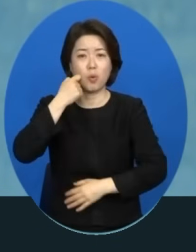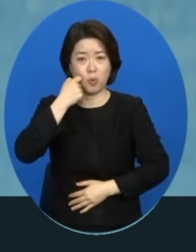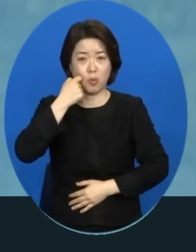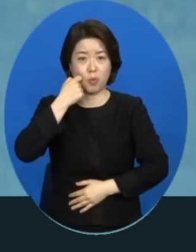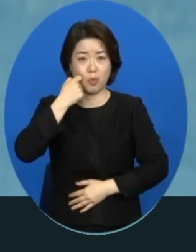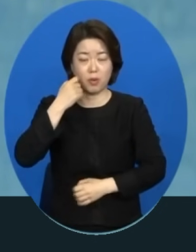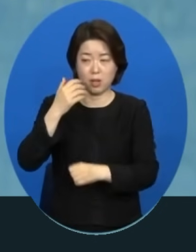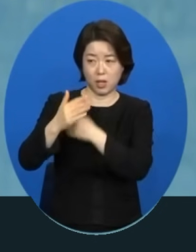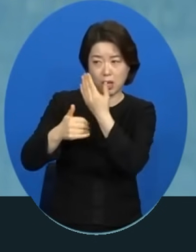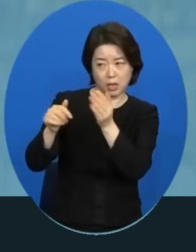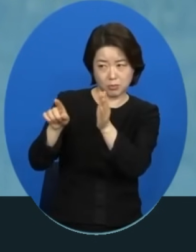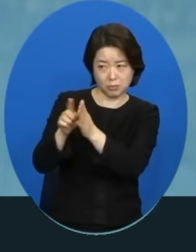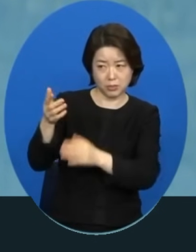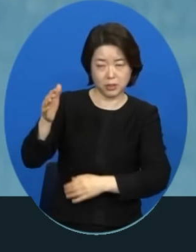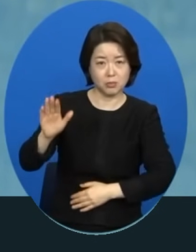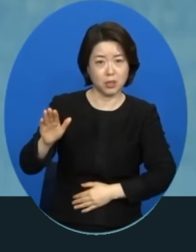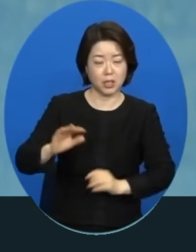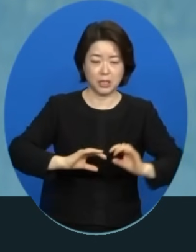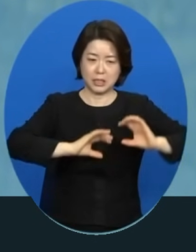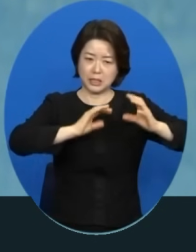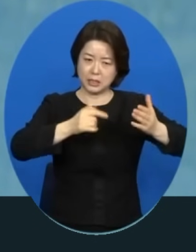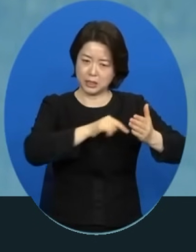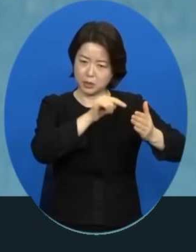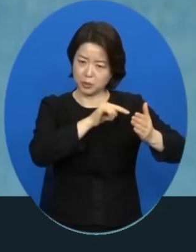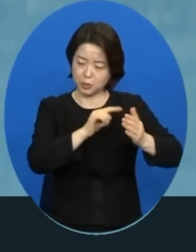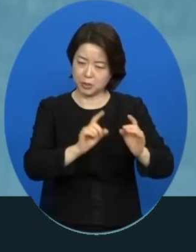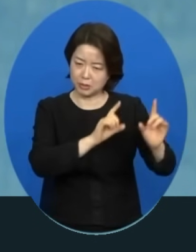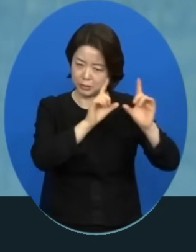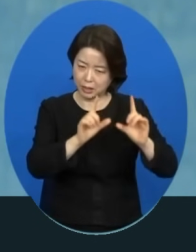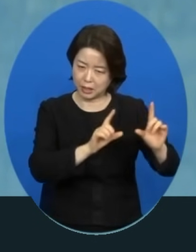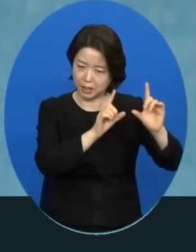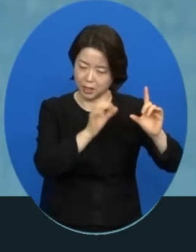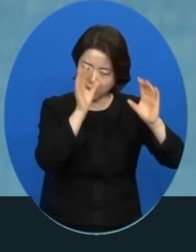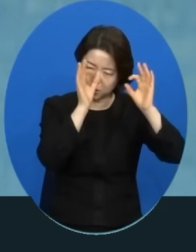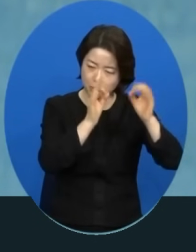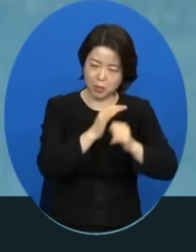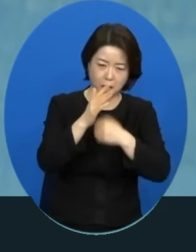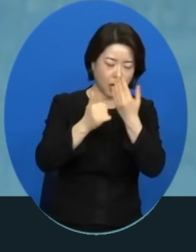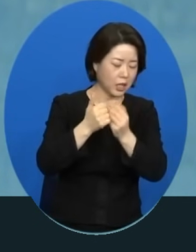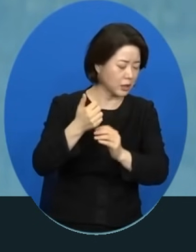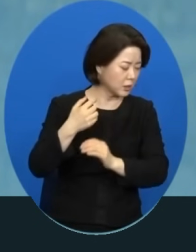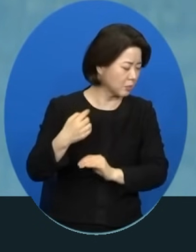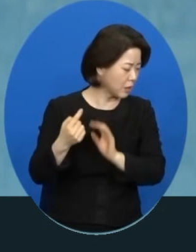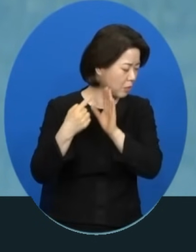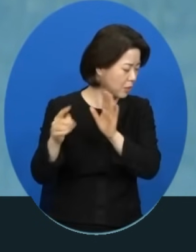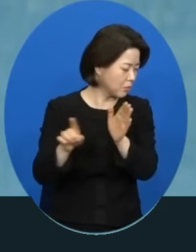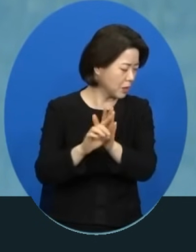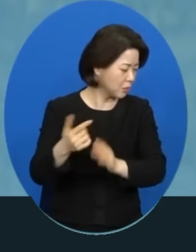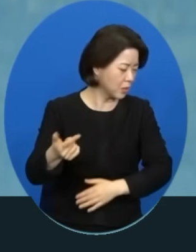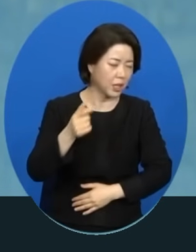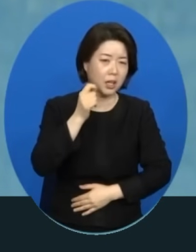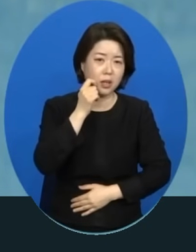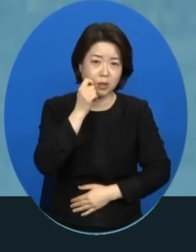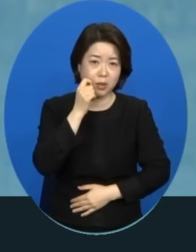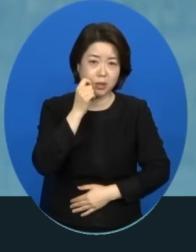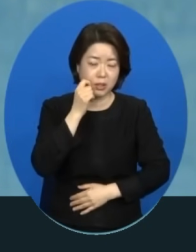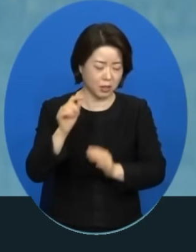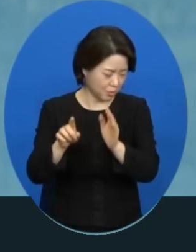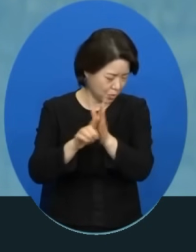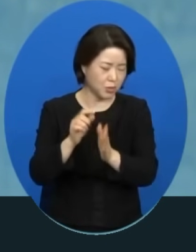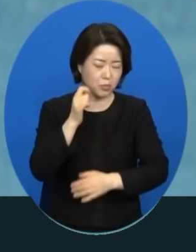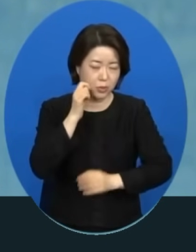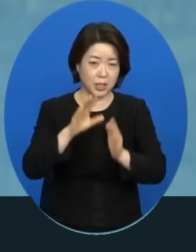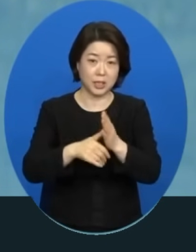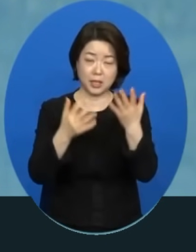하는데 세상에 살다 보면 하나님이 잘 또 믿어지지 않을 때가 많이 있다는 겁니다. 그러니까 이